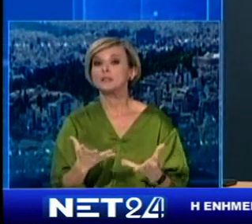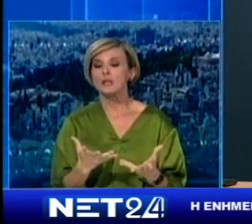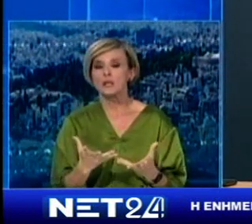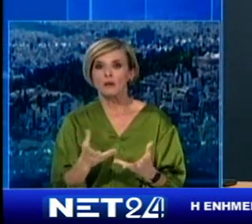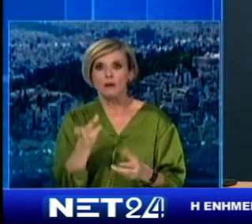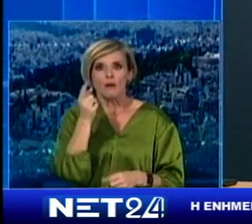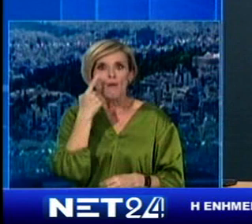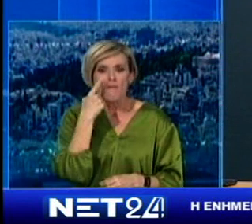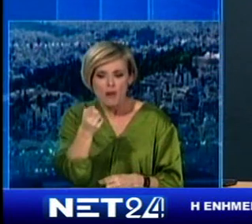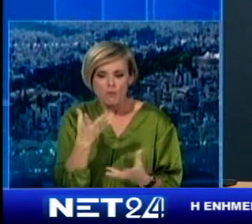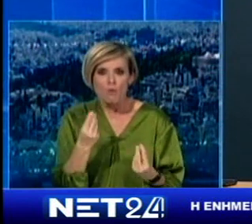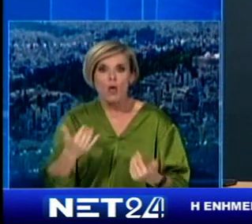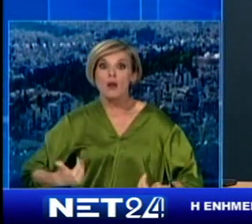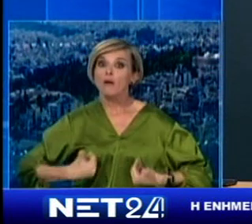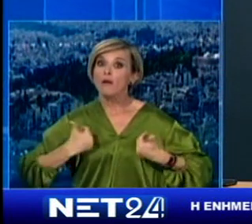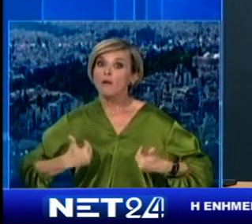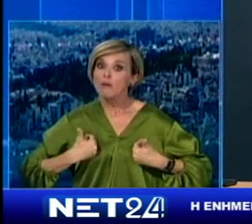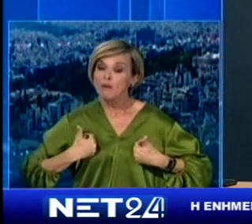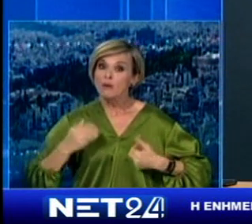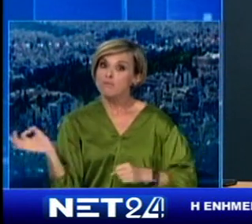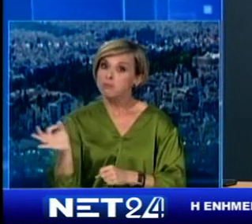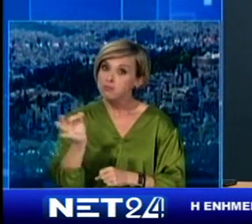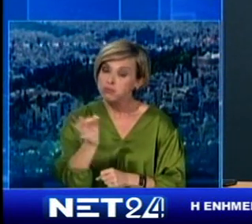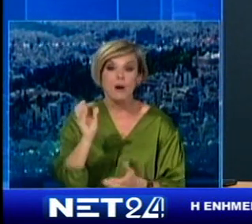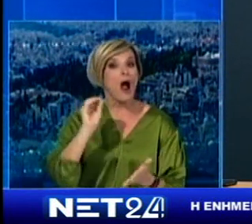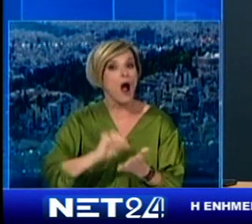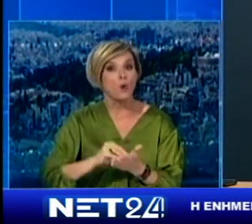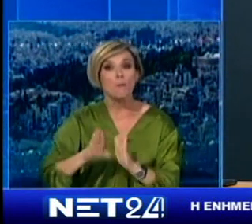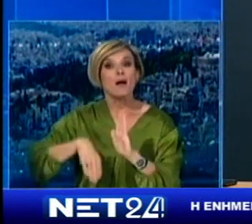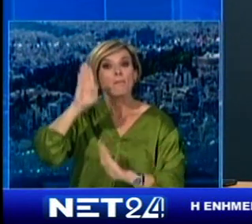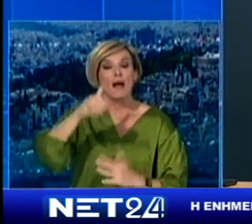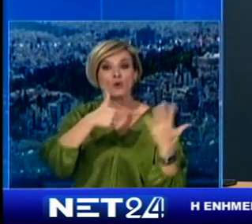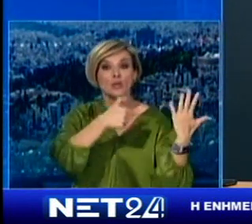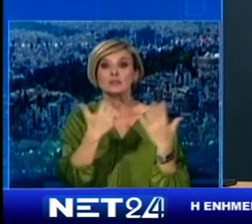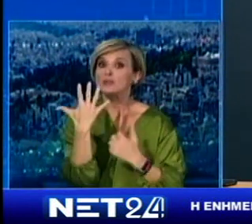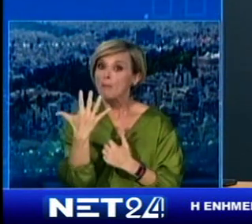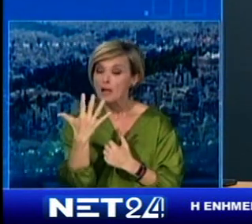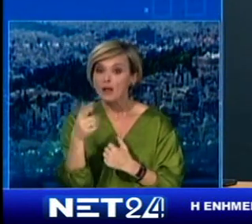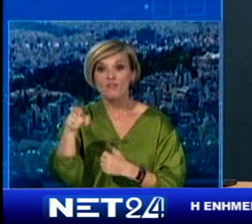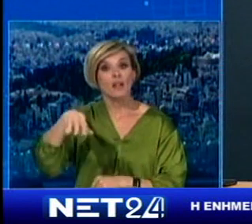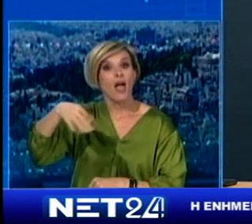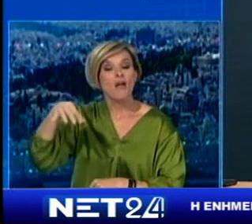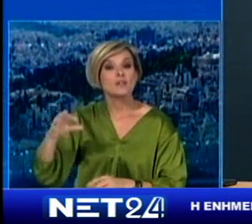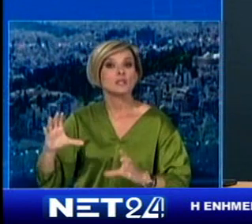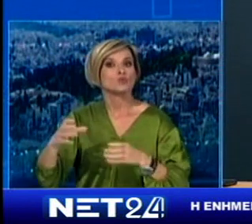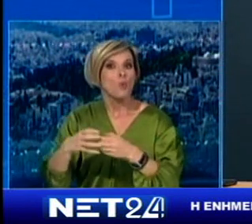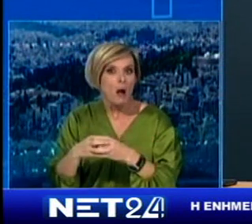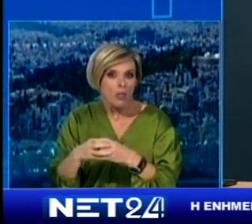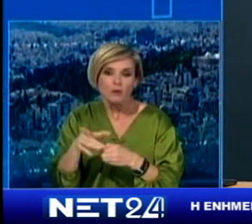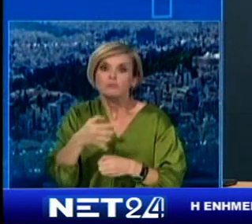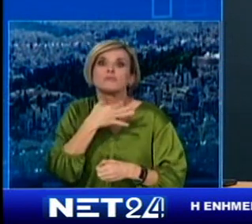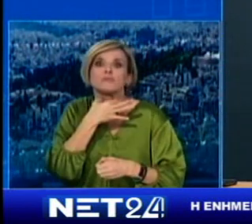των διαγνώσεων στην ηλικιακή ομάδα των 65+, καθότι αποτελεί και τον κύριο πυρήνα των ευπαθών ομάδων που επιβαρύνει το σύστημα